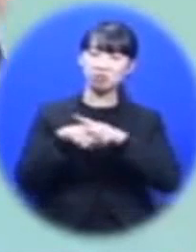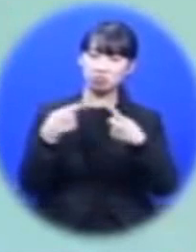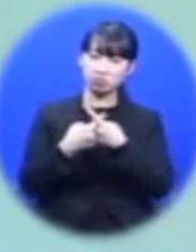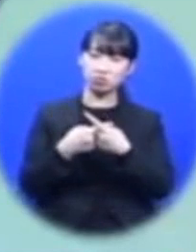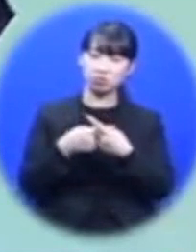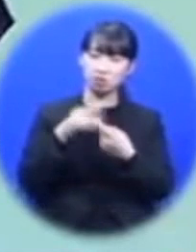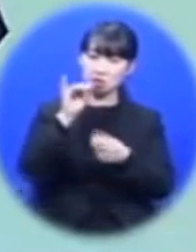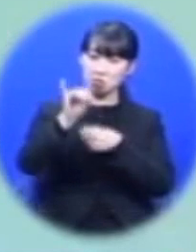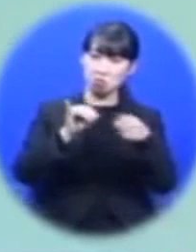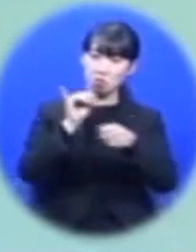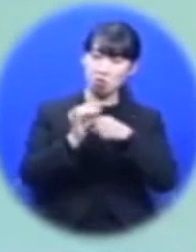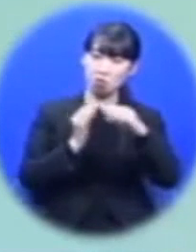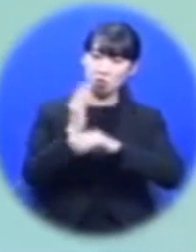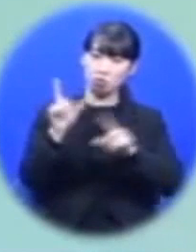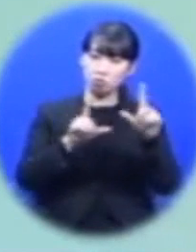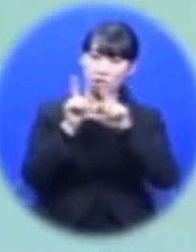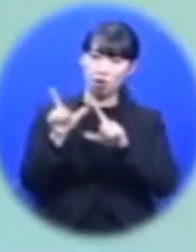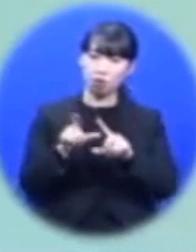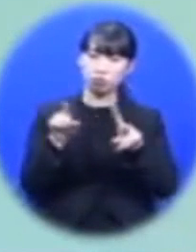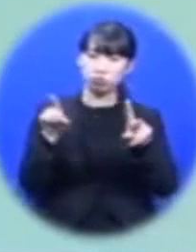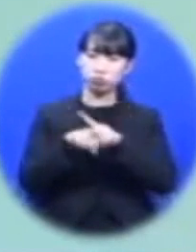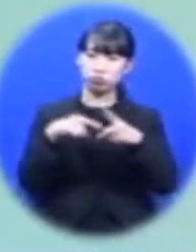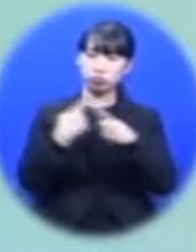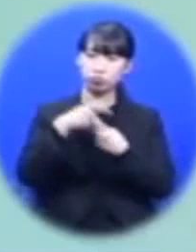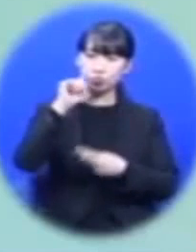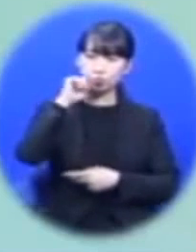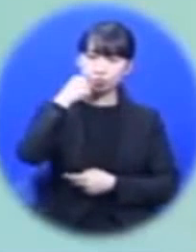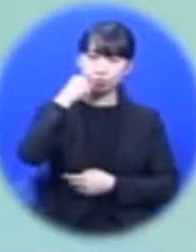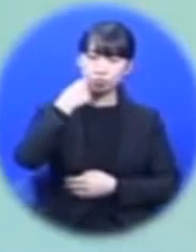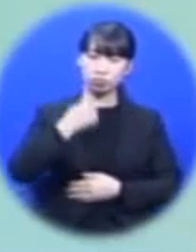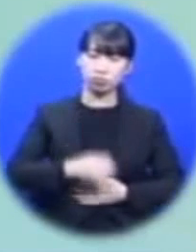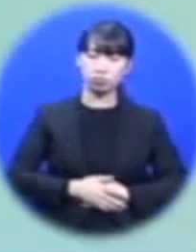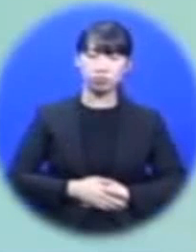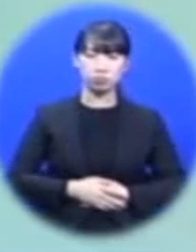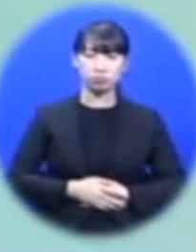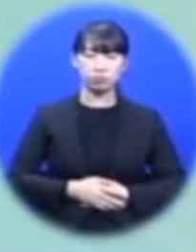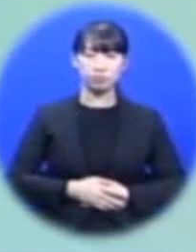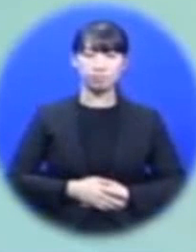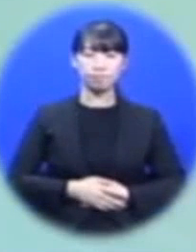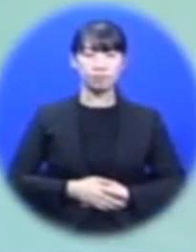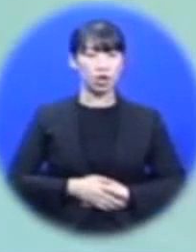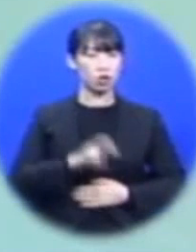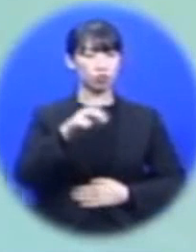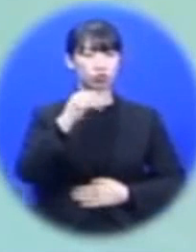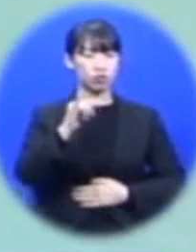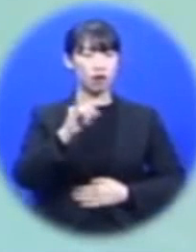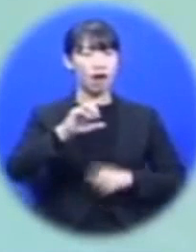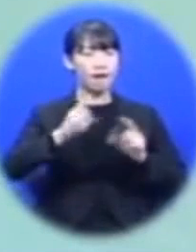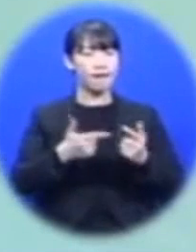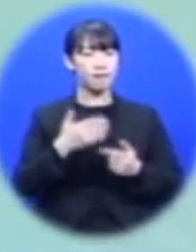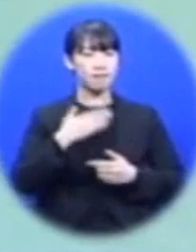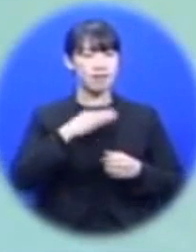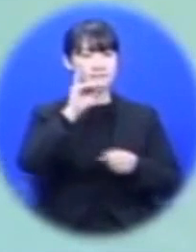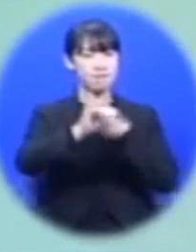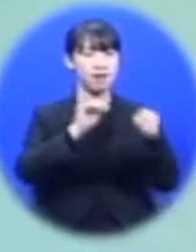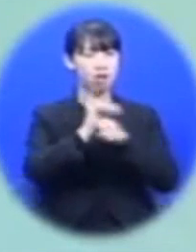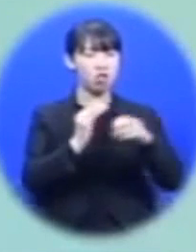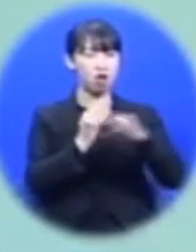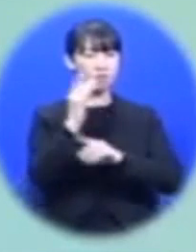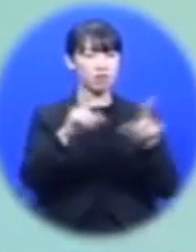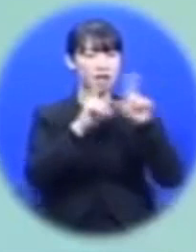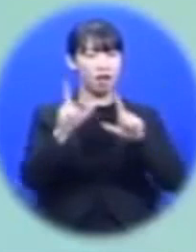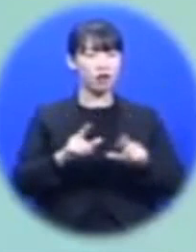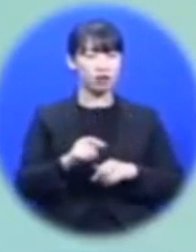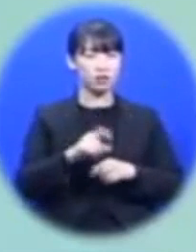천년도 더 살 거라는 천년도 그러면서 아니 만 년도 더 살 거 그러면서